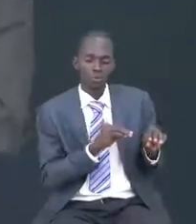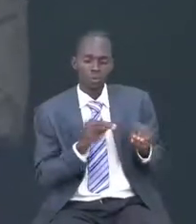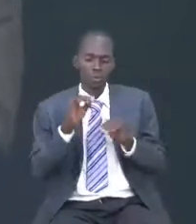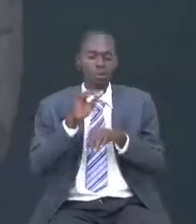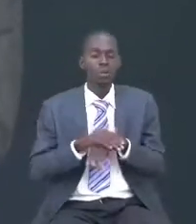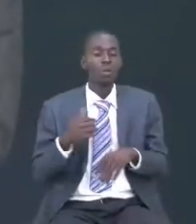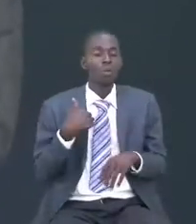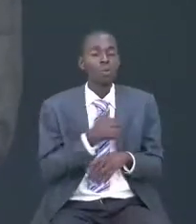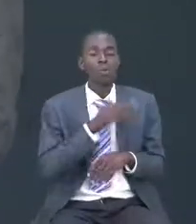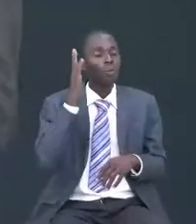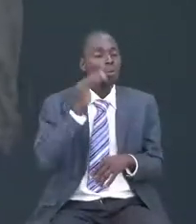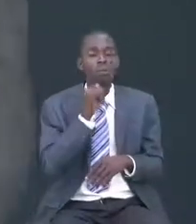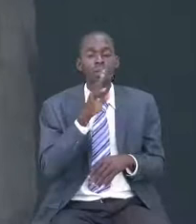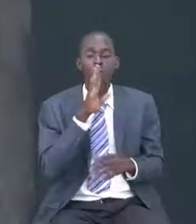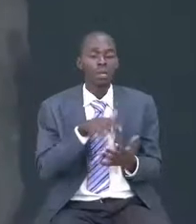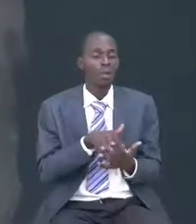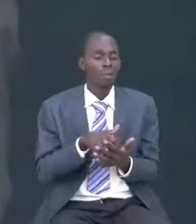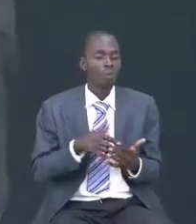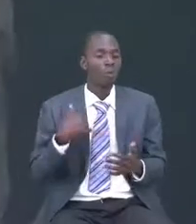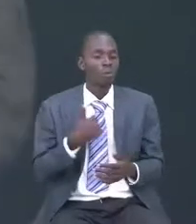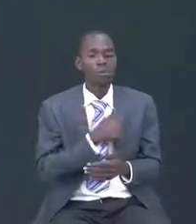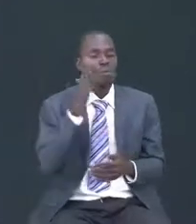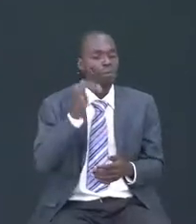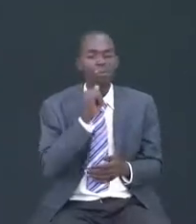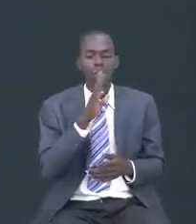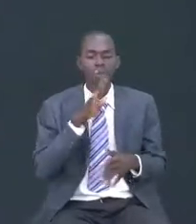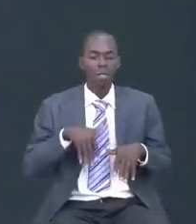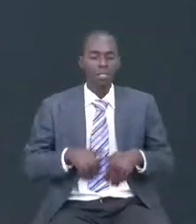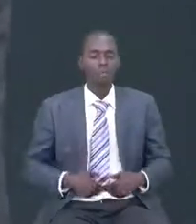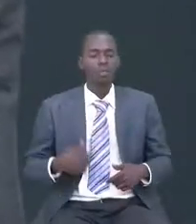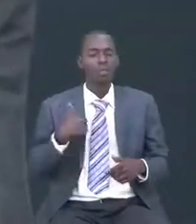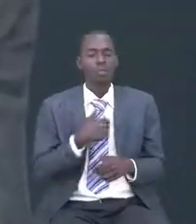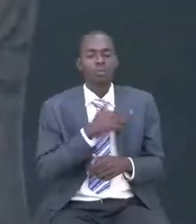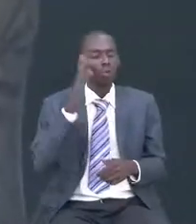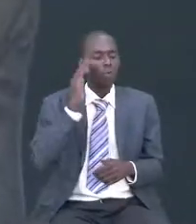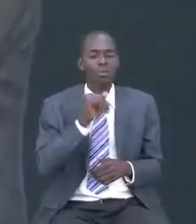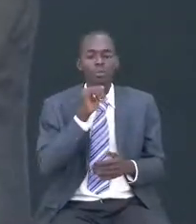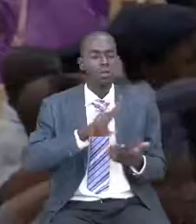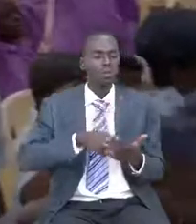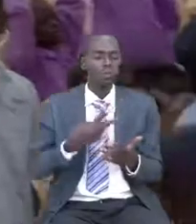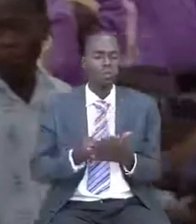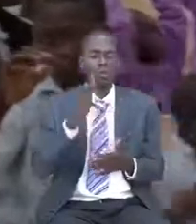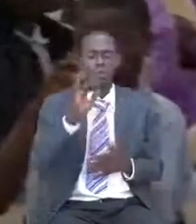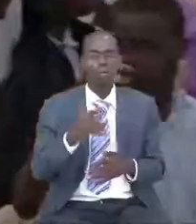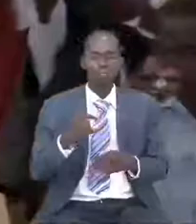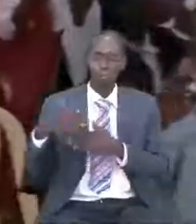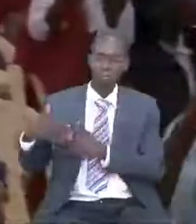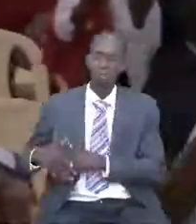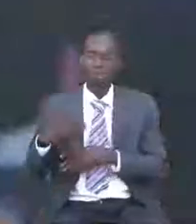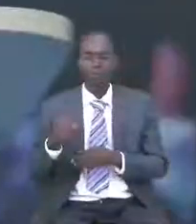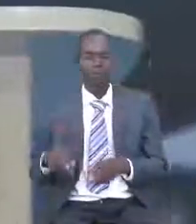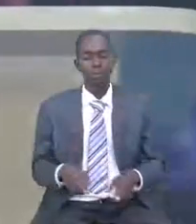pas faibles, nous ne serons pas épuisés, nous n'allons pas tomber au bord de la voie. Nous prions,